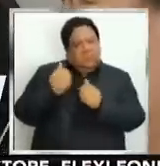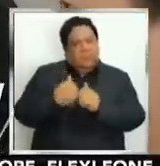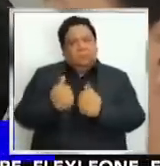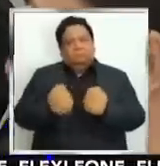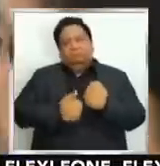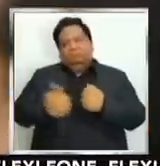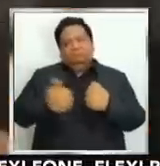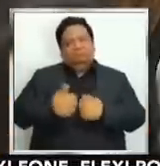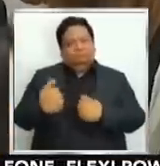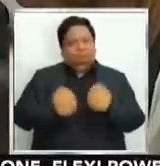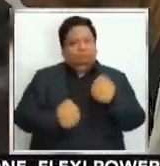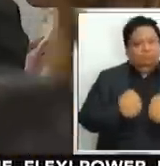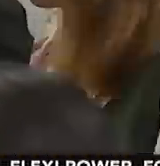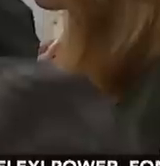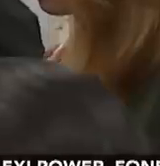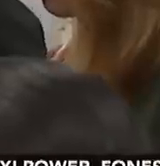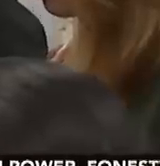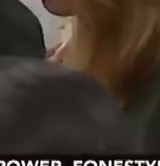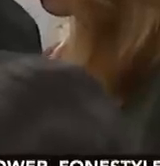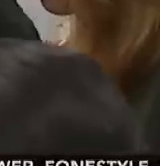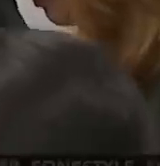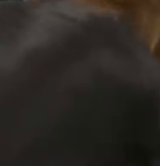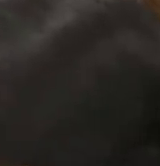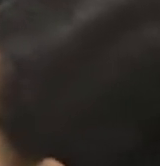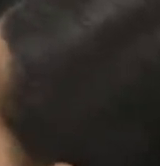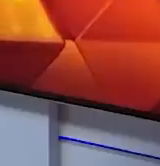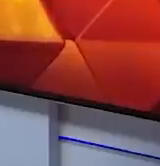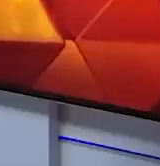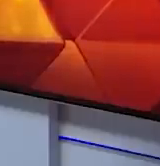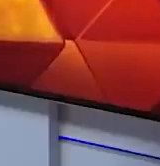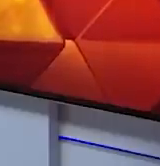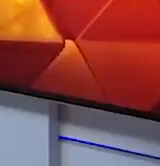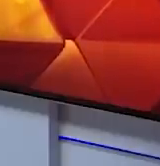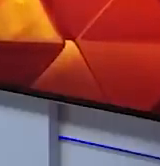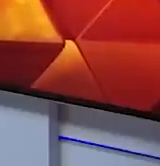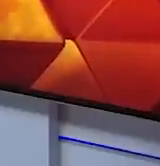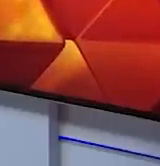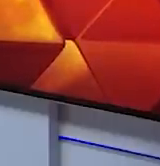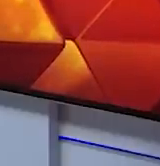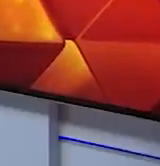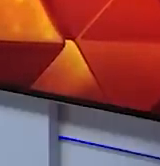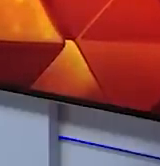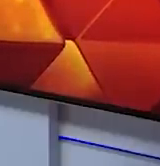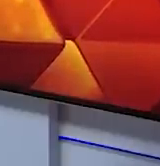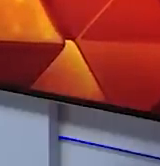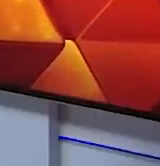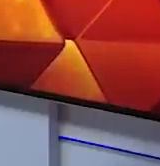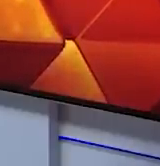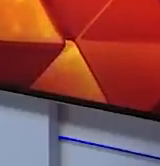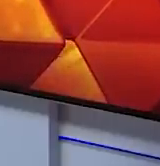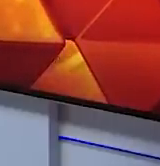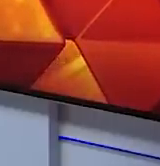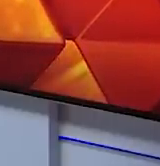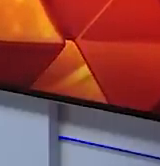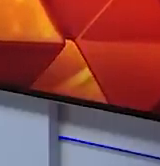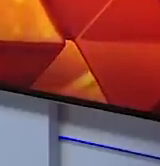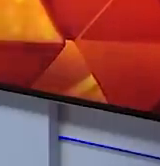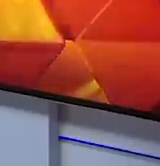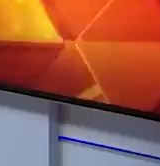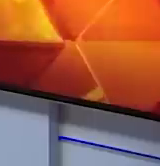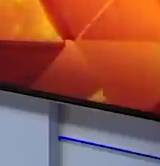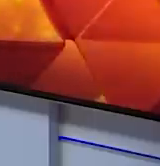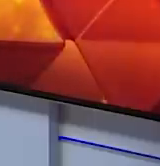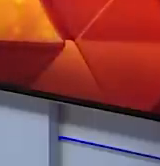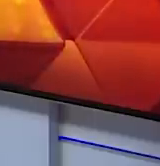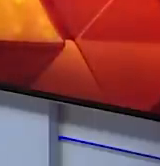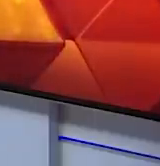Aubrey Carampel, updated sa Showbiz Happenings. Para sa mas mahabang chikahan, visit and subscribe to GMA Integrated News